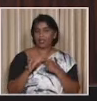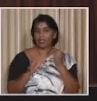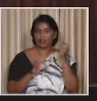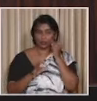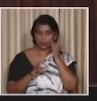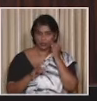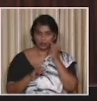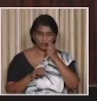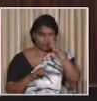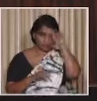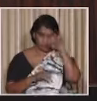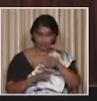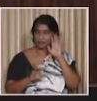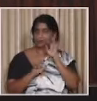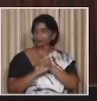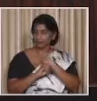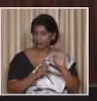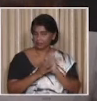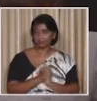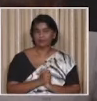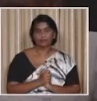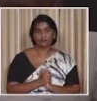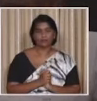అన్నకుమార దిశానాగమంతు ప్రకాశకళ